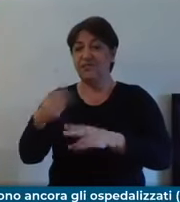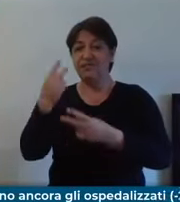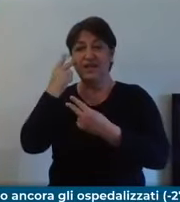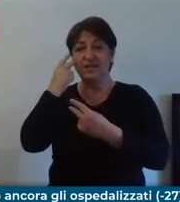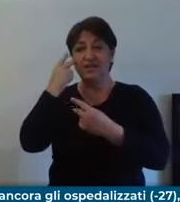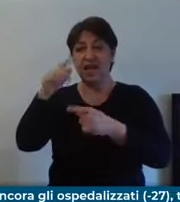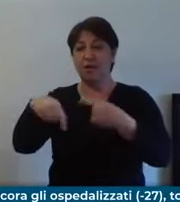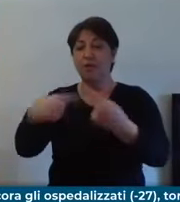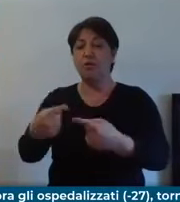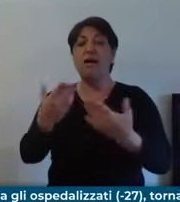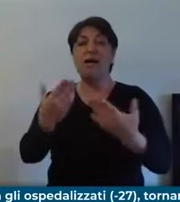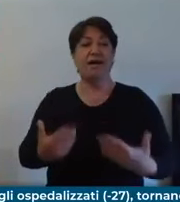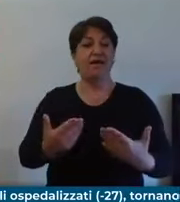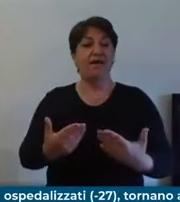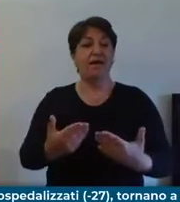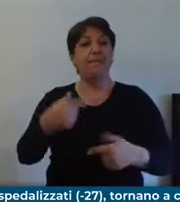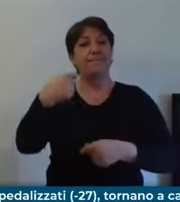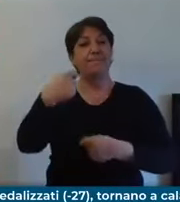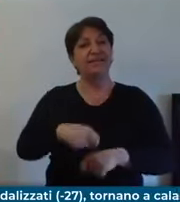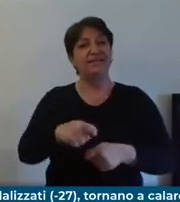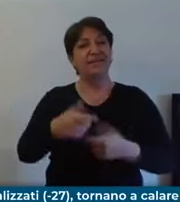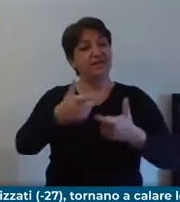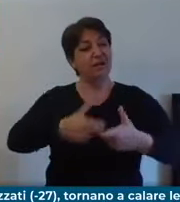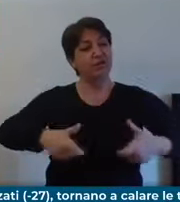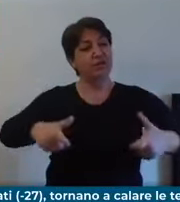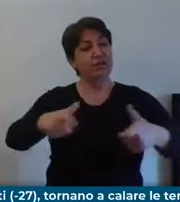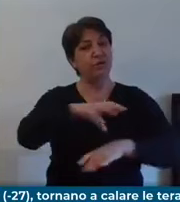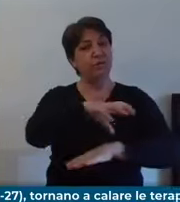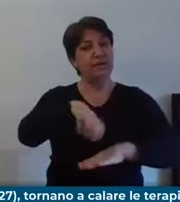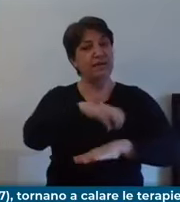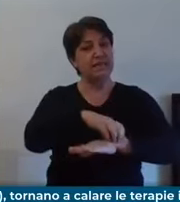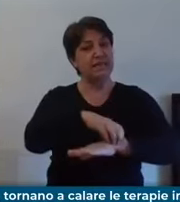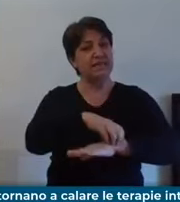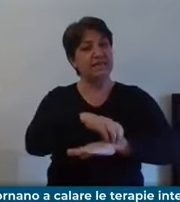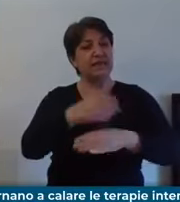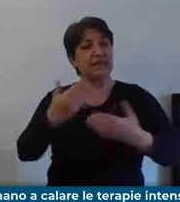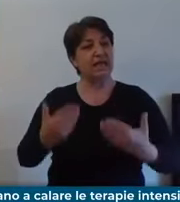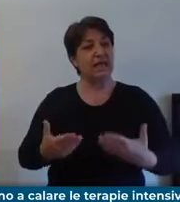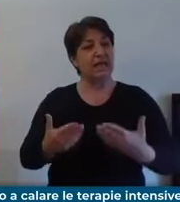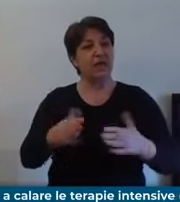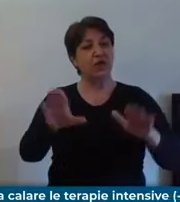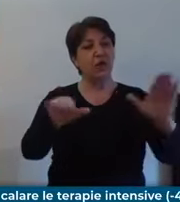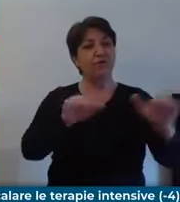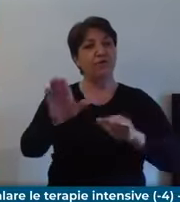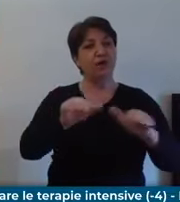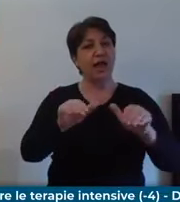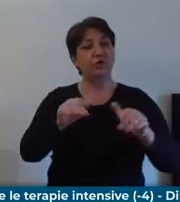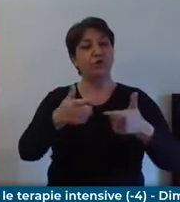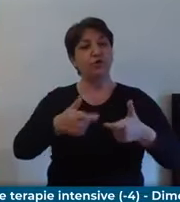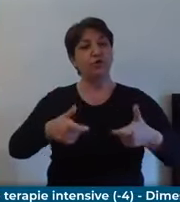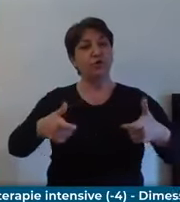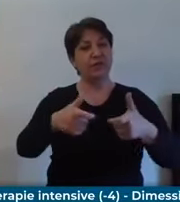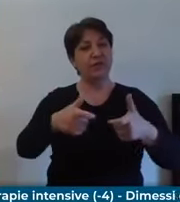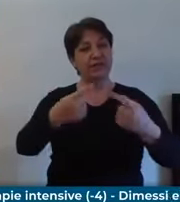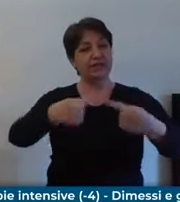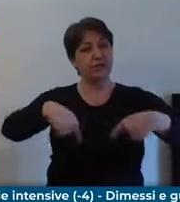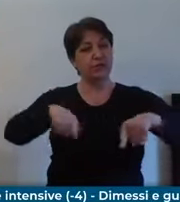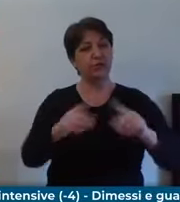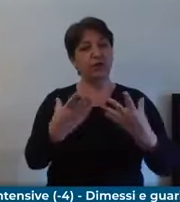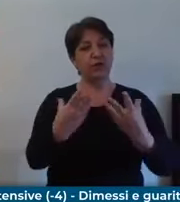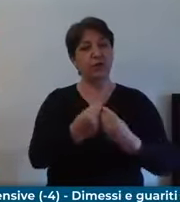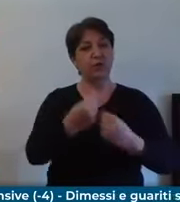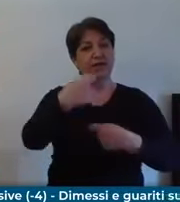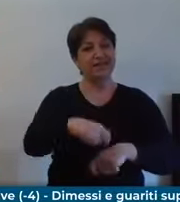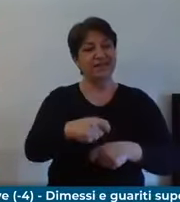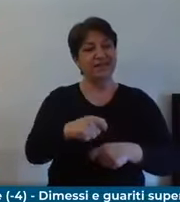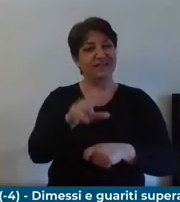questi, oggi, domani e dopodomani, che cosa viene fuori e quali sono le situazioni. Se mi vedo costretto, allora sapete che le ordinanze sono